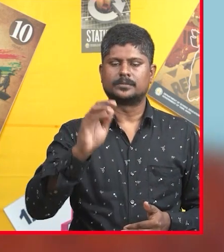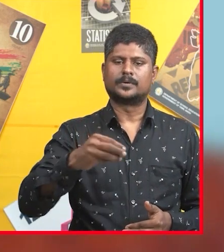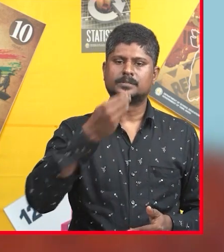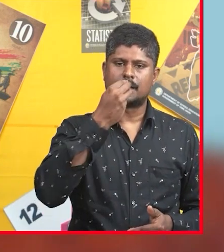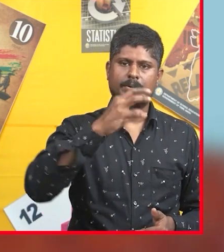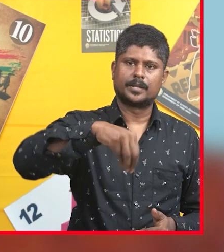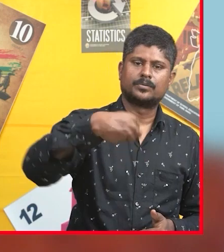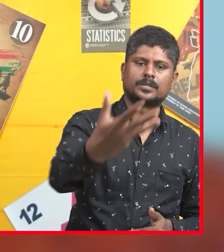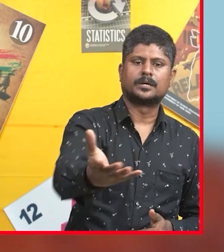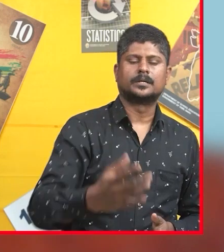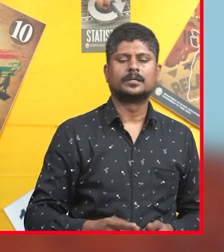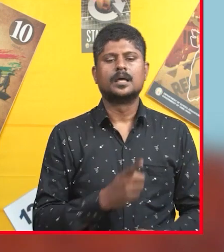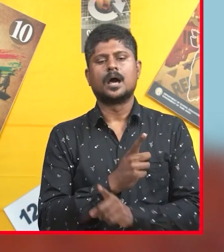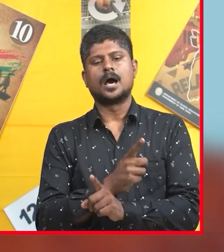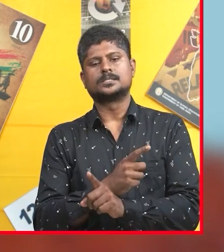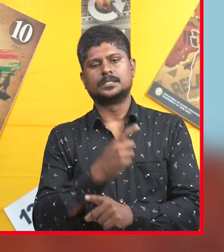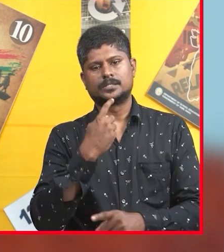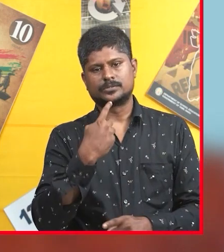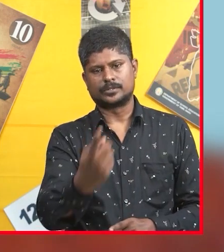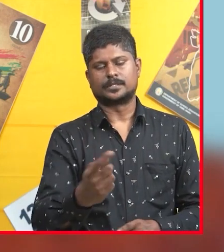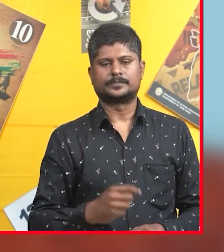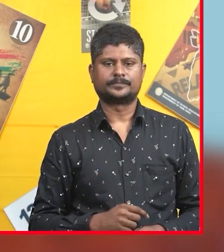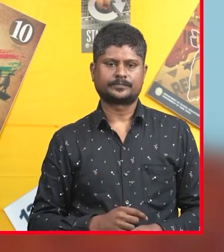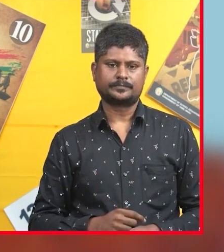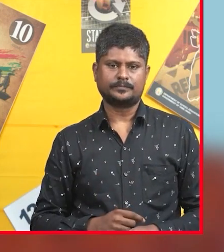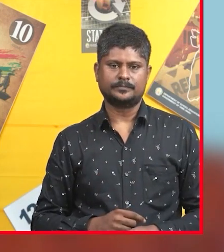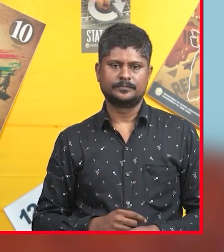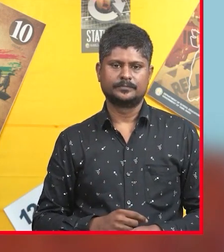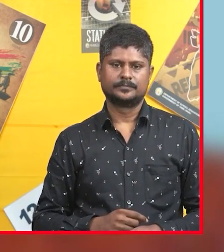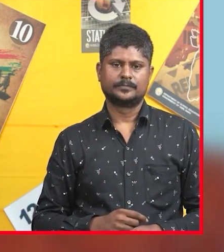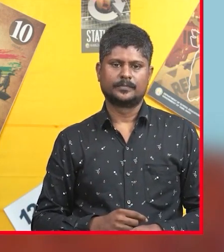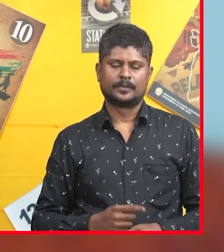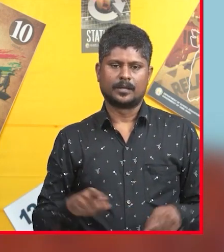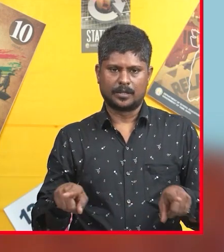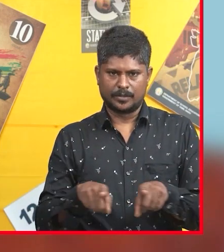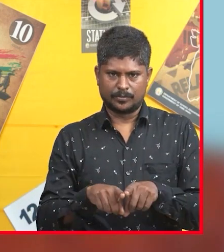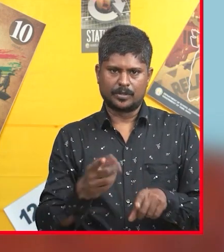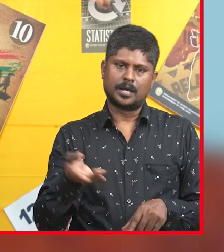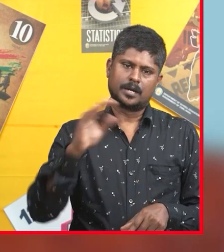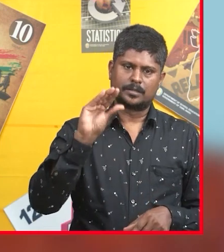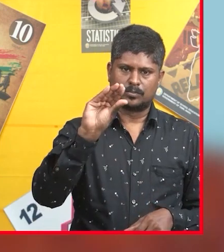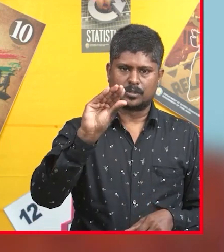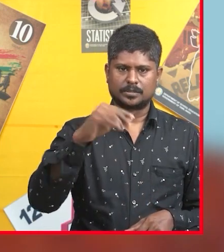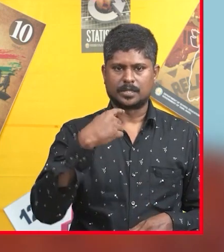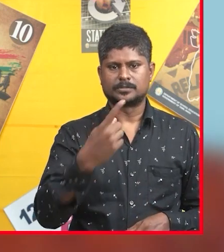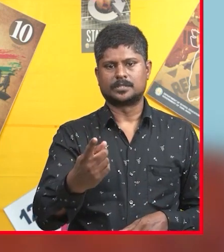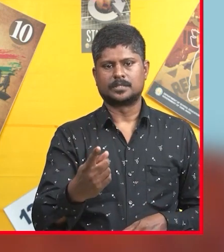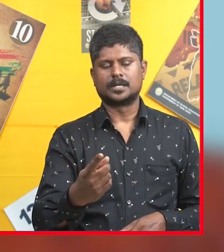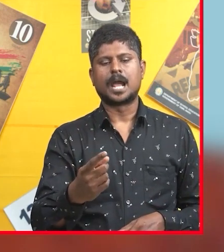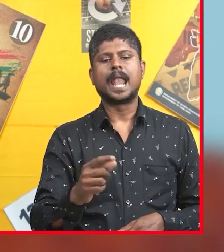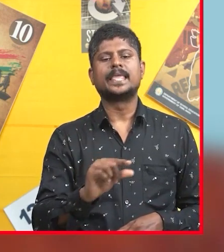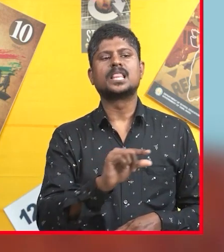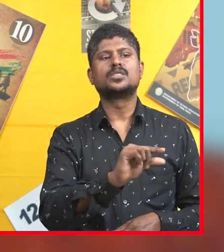விருந்தளித்தாங்க அப்படின்னு கம்பர் விருந்தோம்பலின் சிறப்பை பற்றி சொல்லியிருக்காரு. சரிங்களா, அடுத்த நூல் என்ன அப்படின்னா கலிங்கத்து